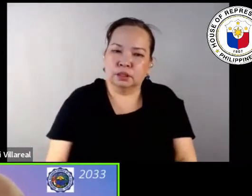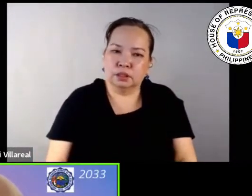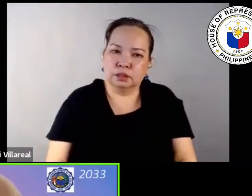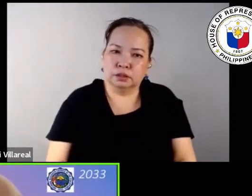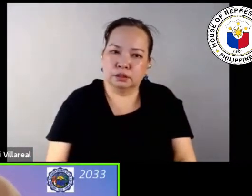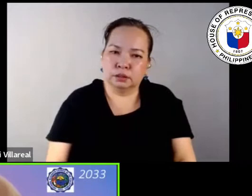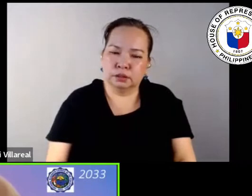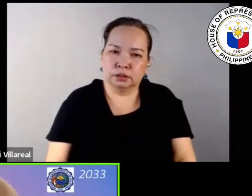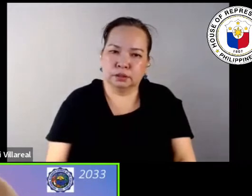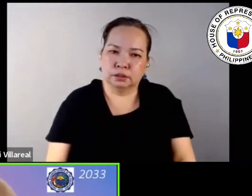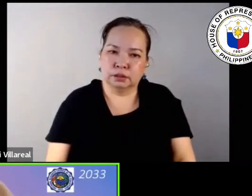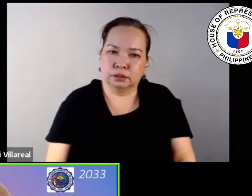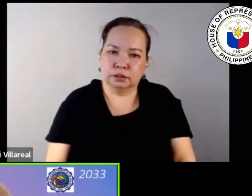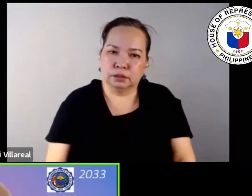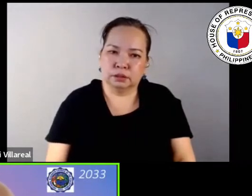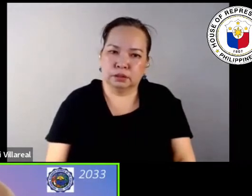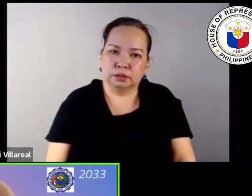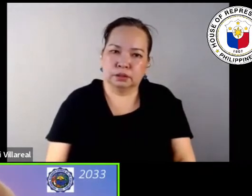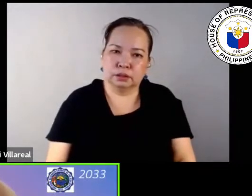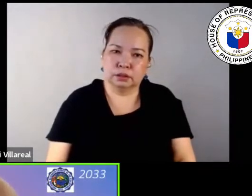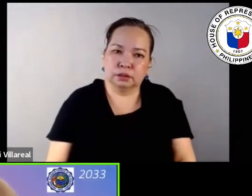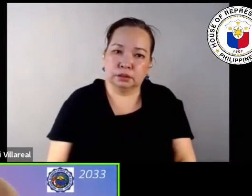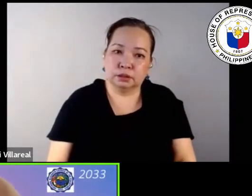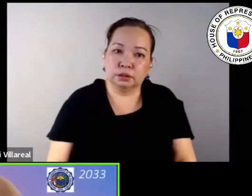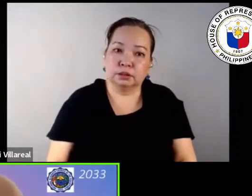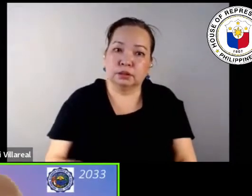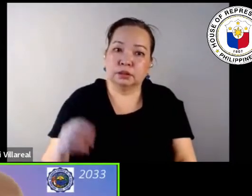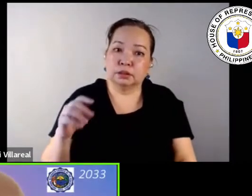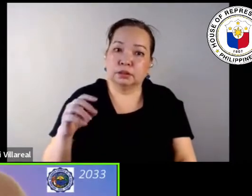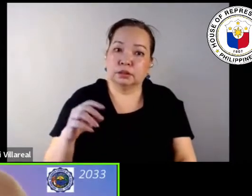Mga ginagamit sa